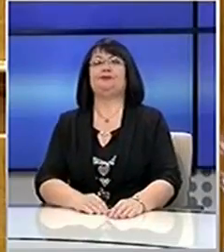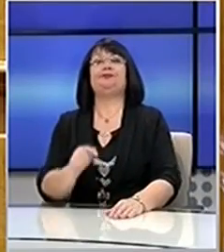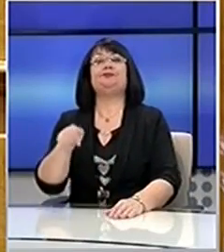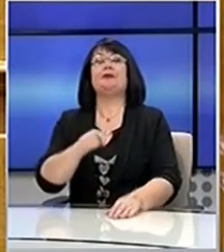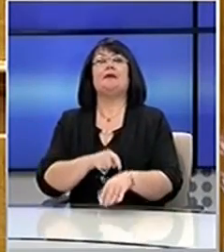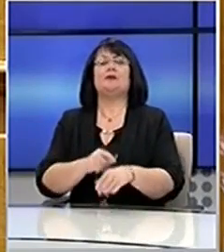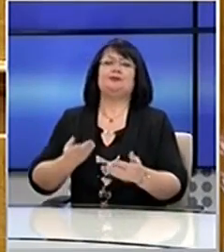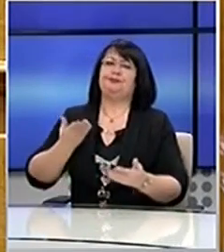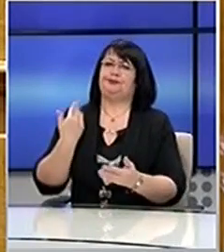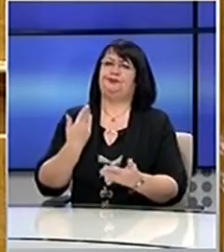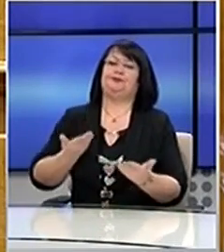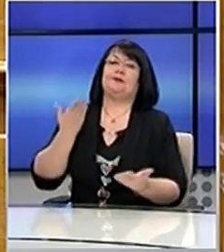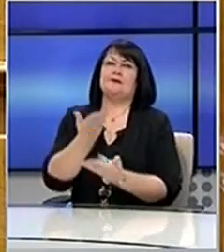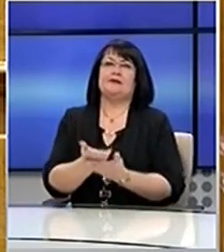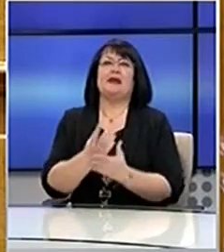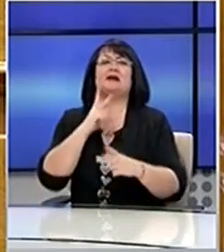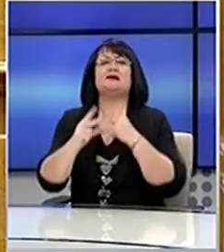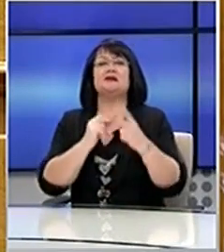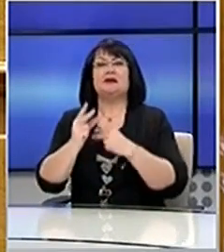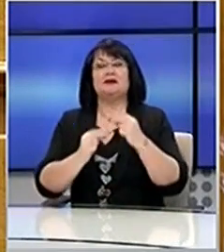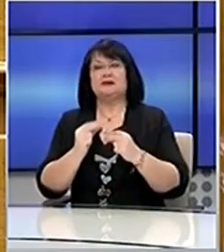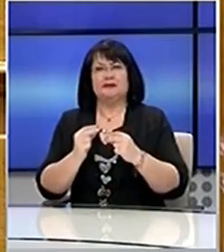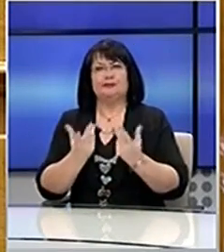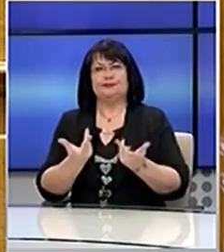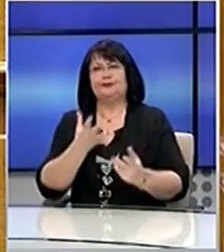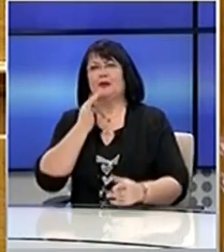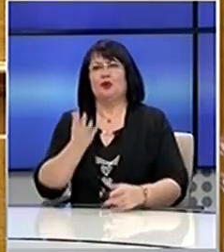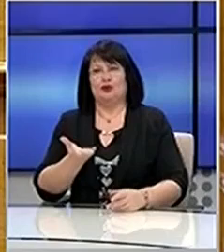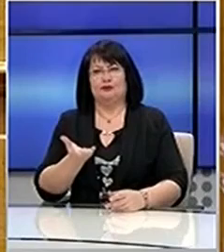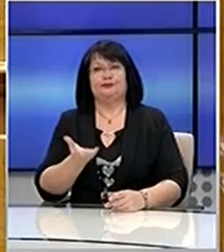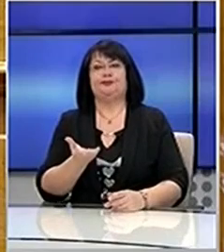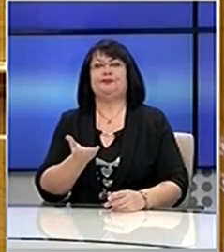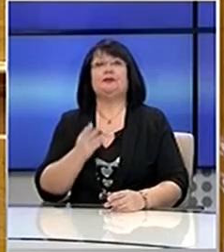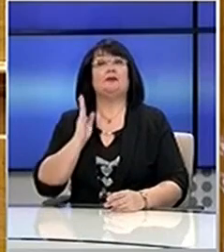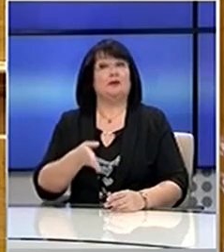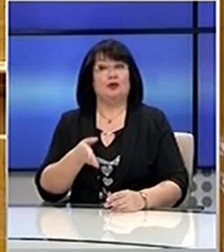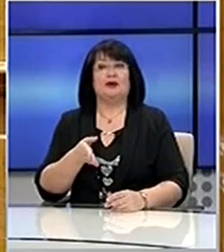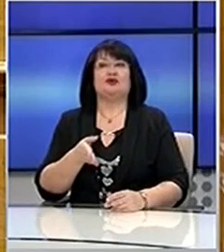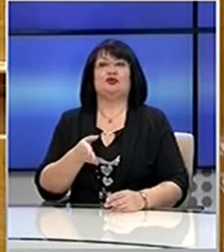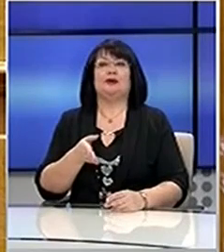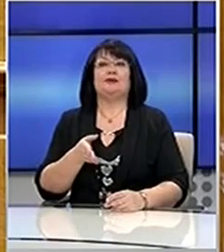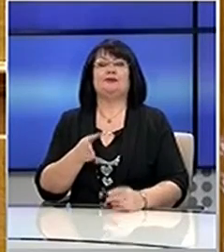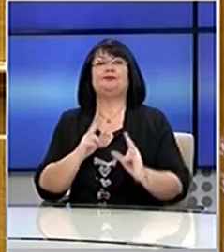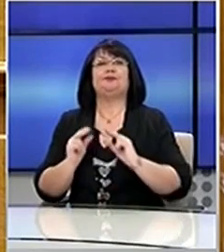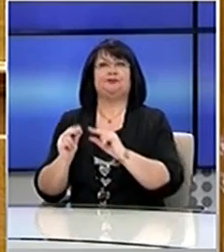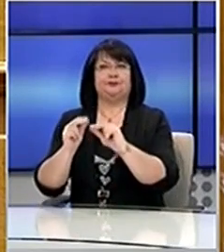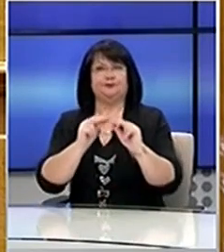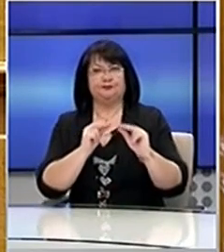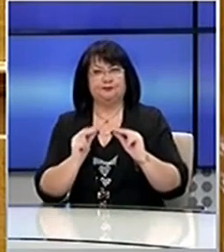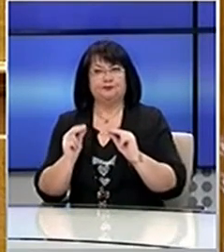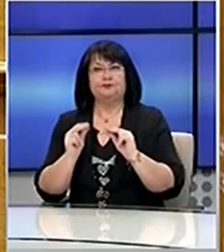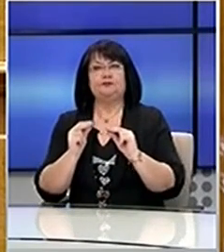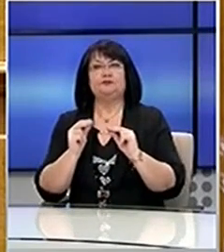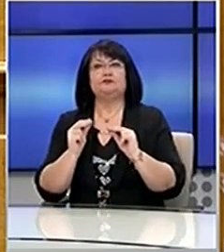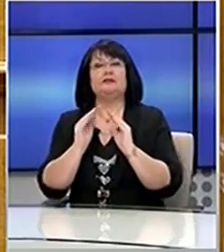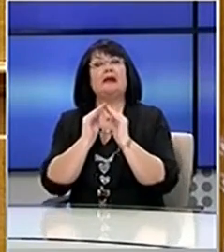προκάλεσα την σημερινή συζήτηση για να μπορέσουμε να κάνουμε